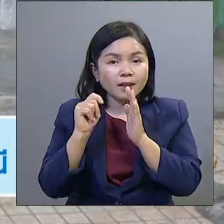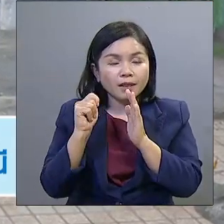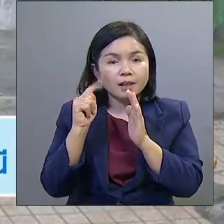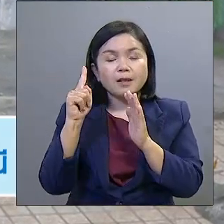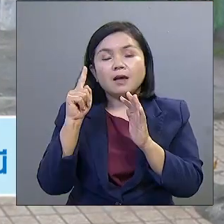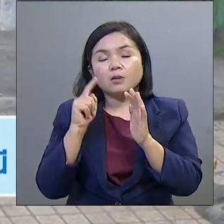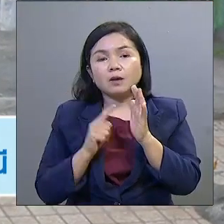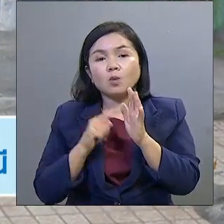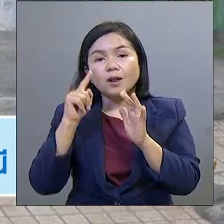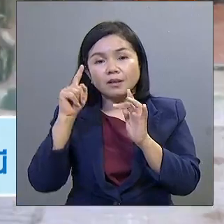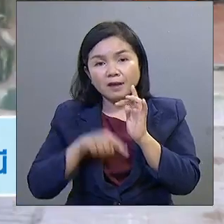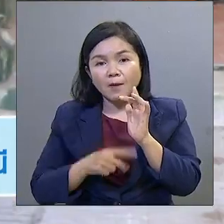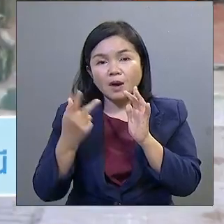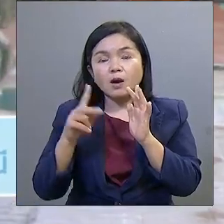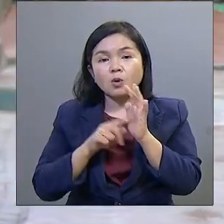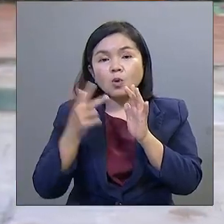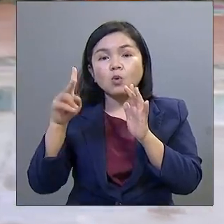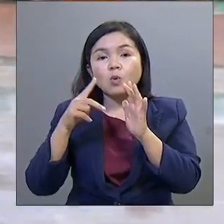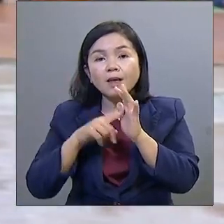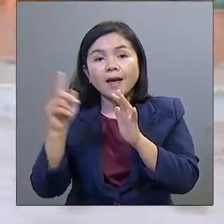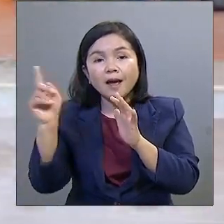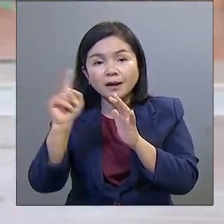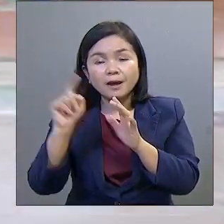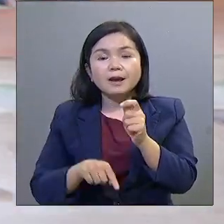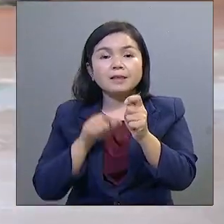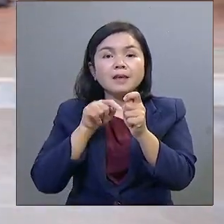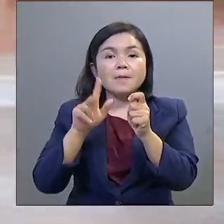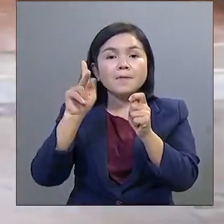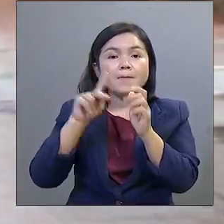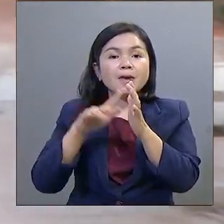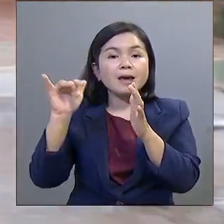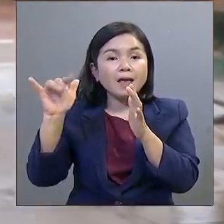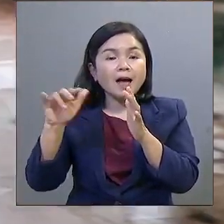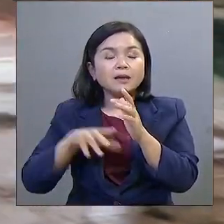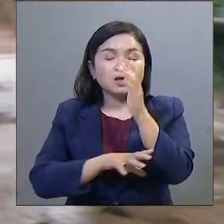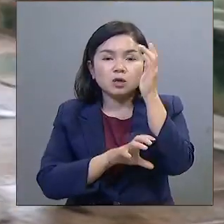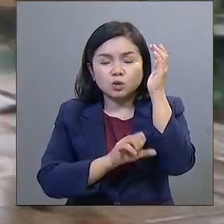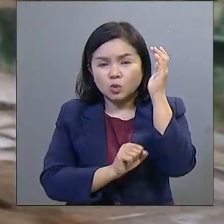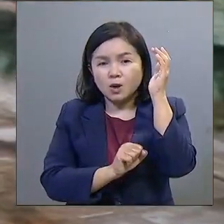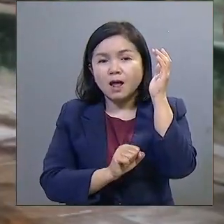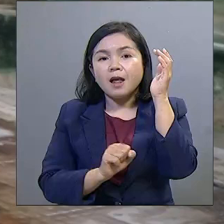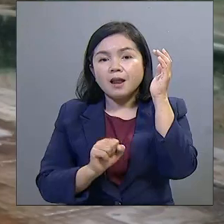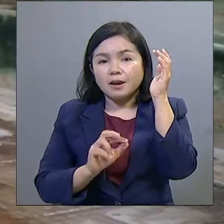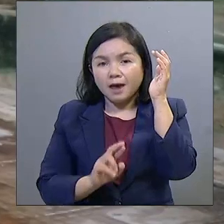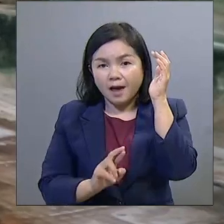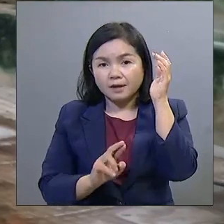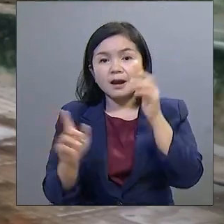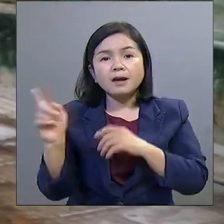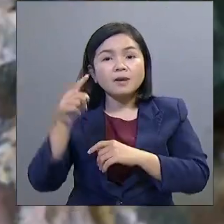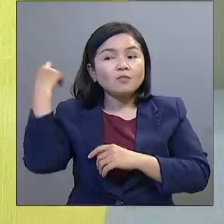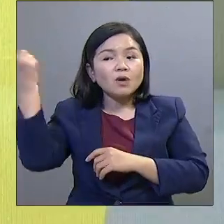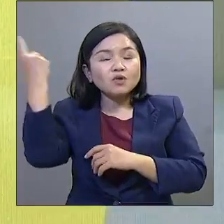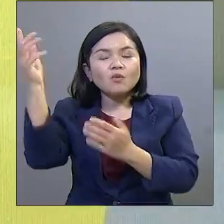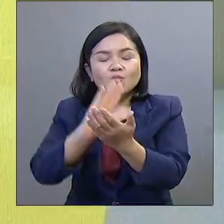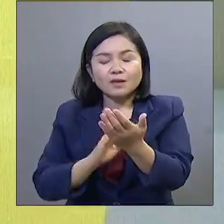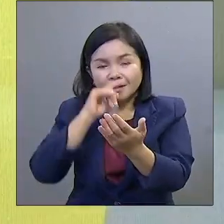ำบลช้างขวาอำเภอกาญจนดิษฐ์จังหวัดสุราษฎร์ธานีครับ เห็นไหมเวลาไปเที่ยวไทยเนี่ยนะคะคุณผู้ชมสิ่งหนึ่ง